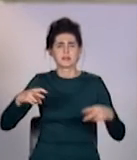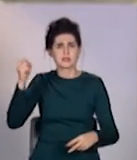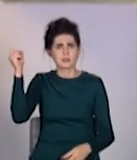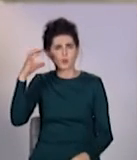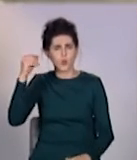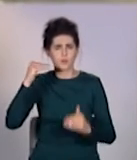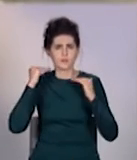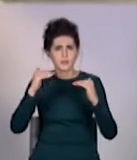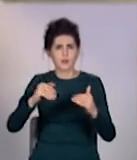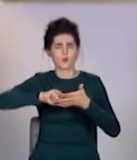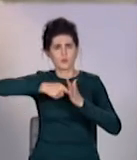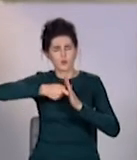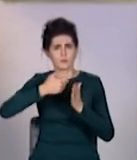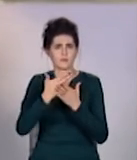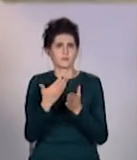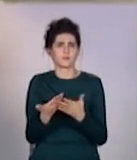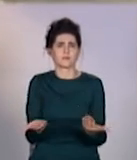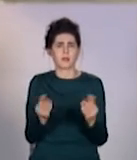ключ, укласти,